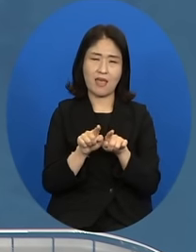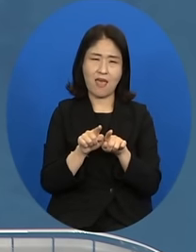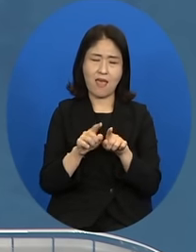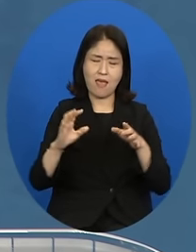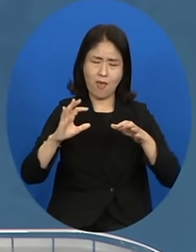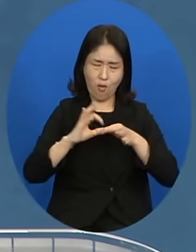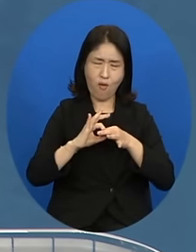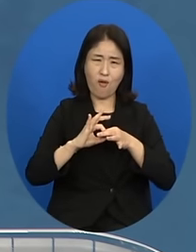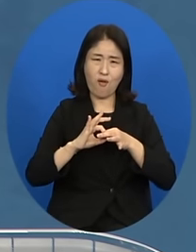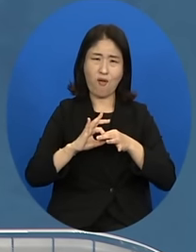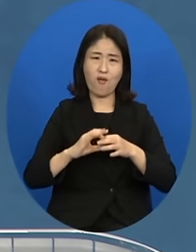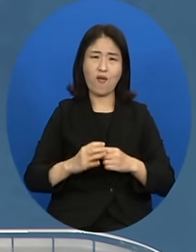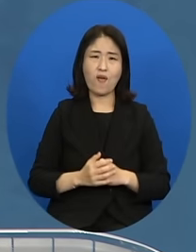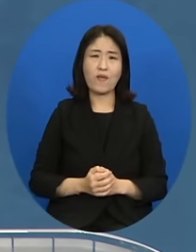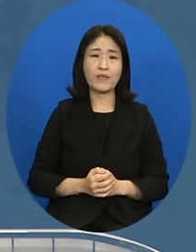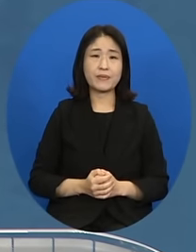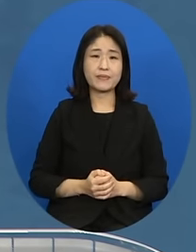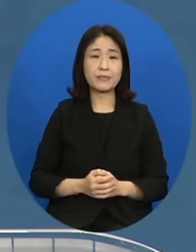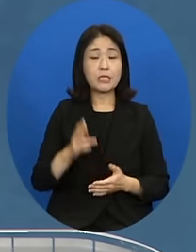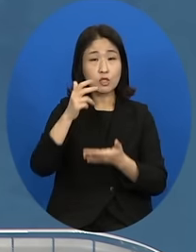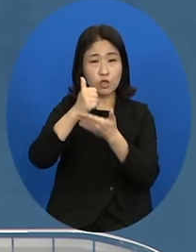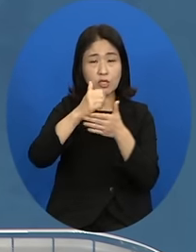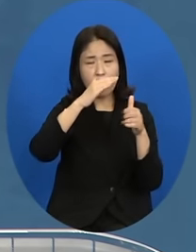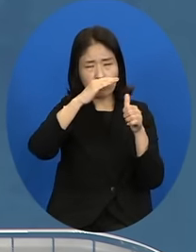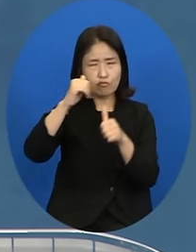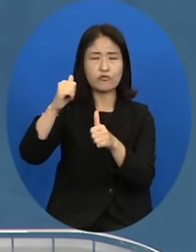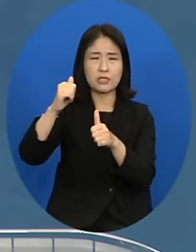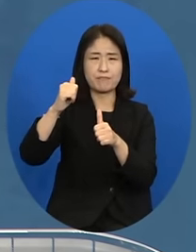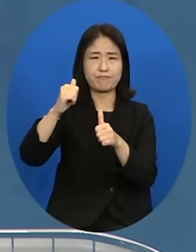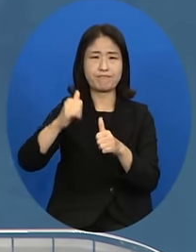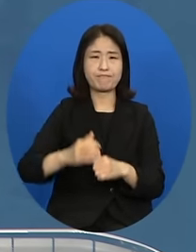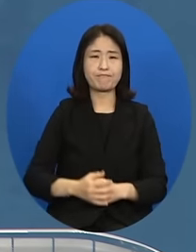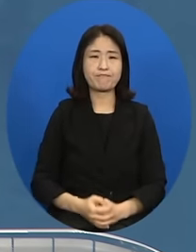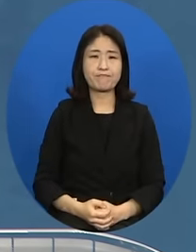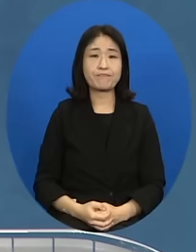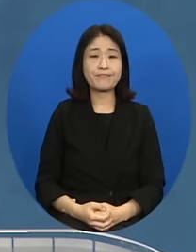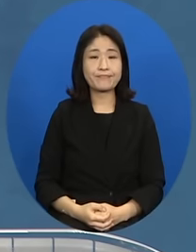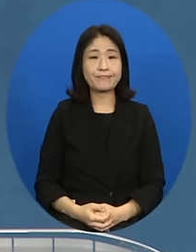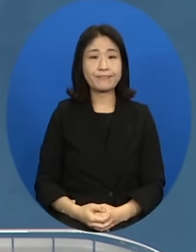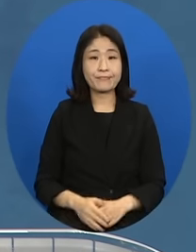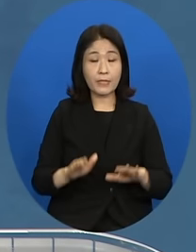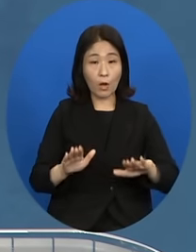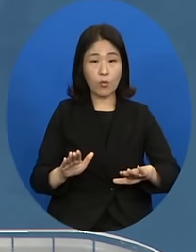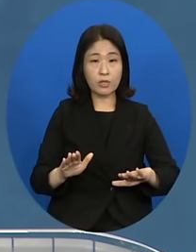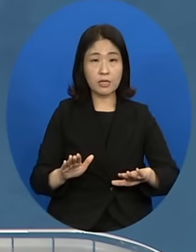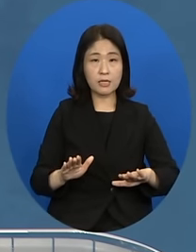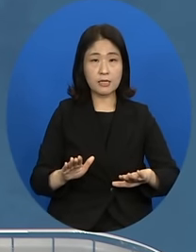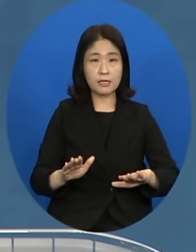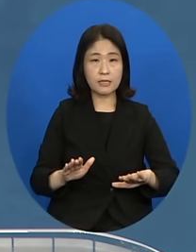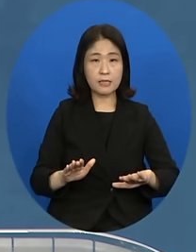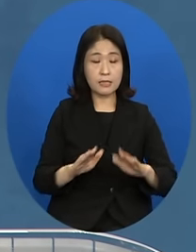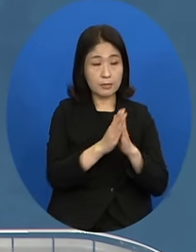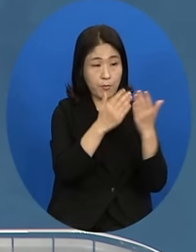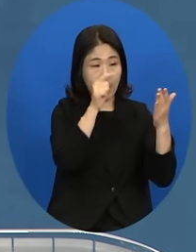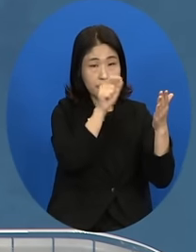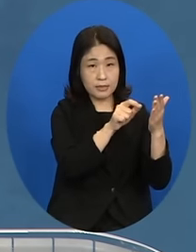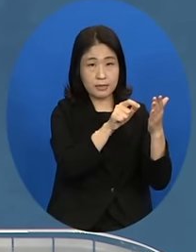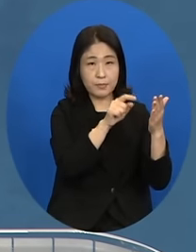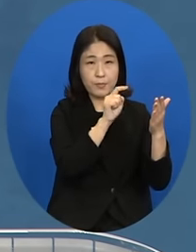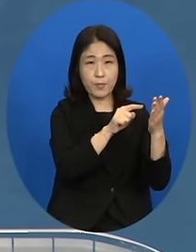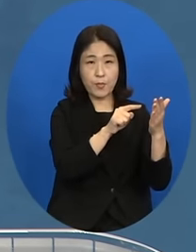하시고, 이게 주님의 부르심이었어요. 그런데 오늘 말씀에서 이제